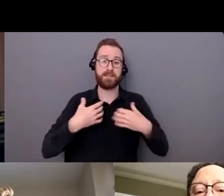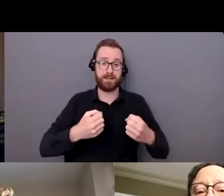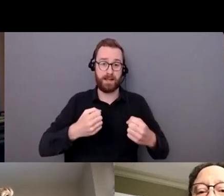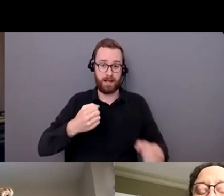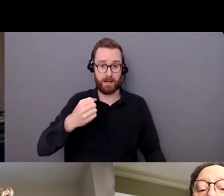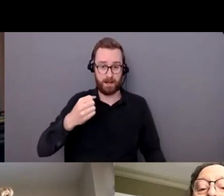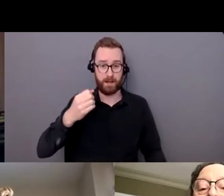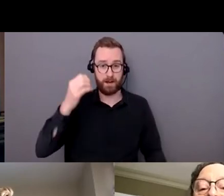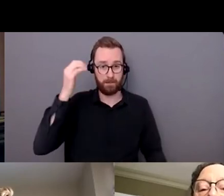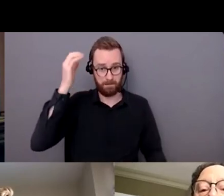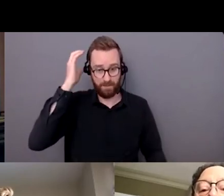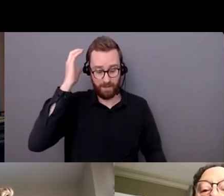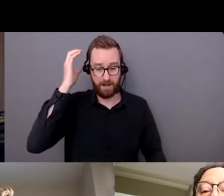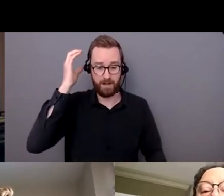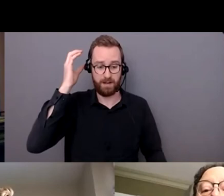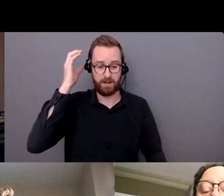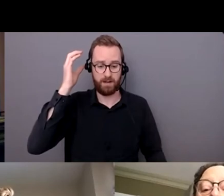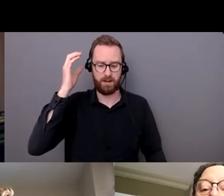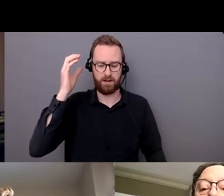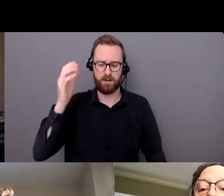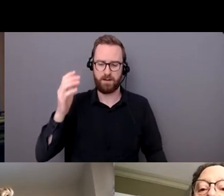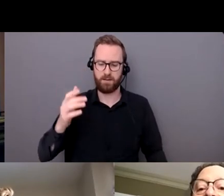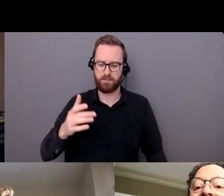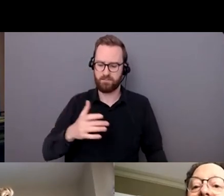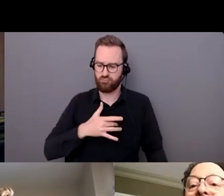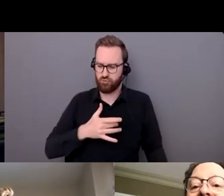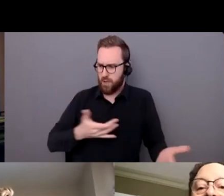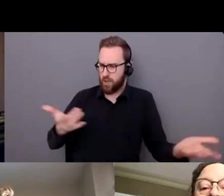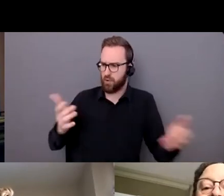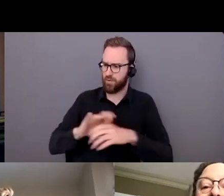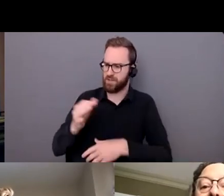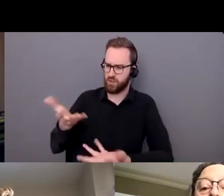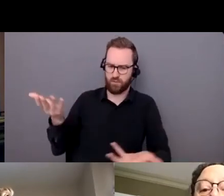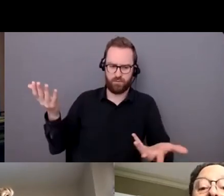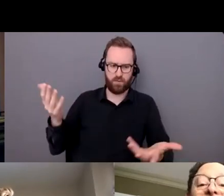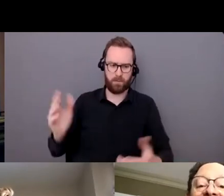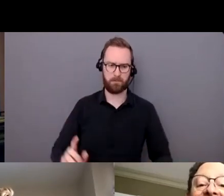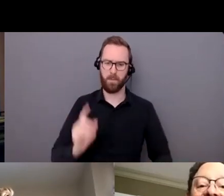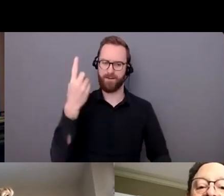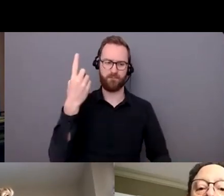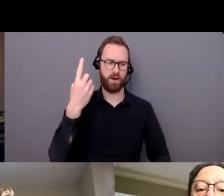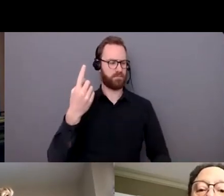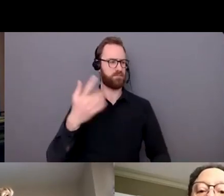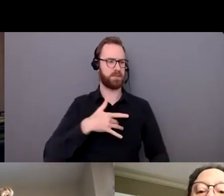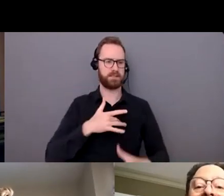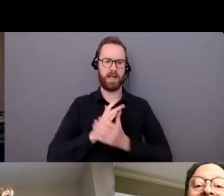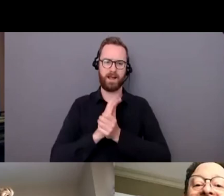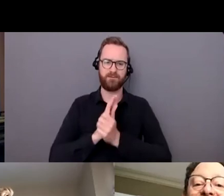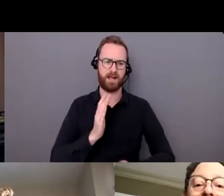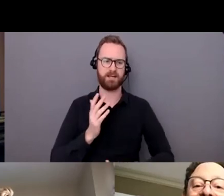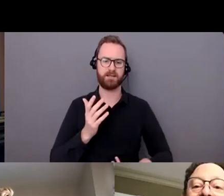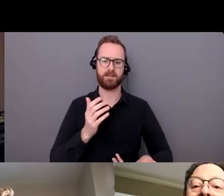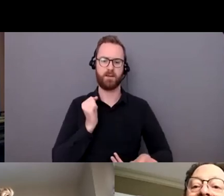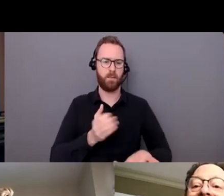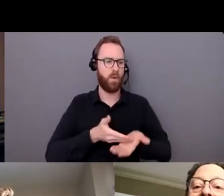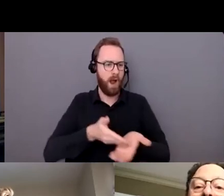pire que ce que je vis, que je me sens pour la première fois de ma vie, puis ça rejoint ce que Martin disait tantôt, plus efficace. Je suis capable d'aider des gens